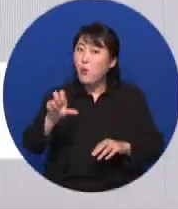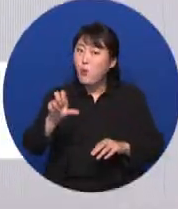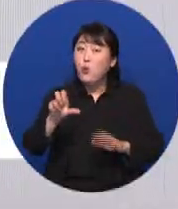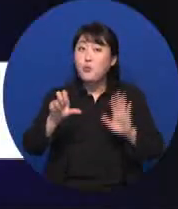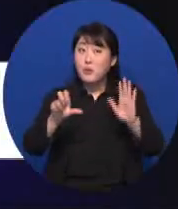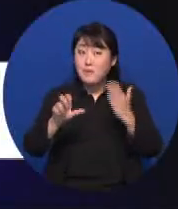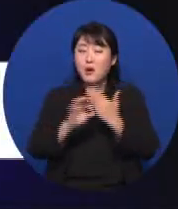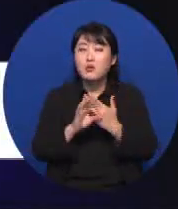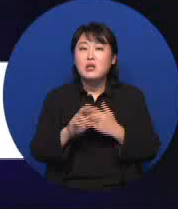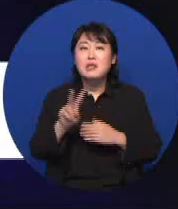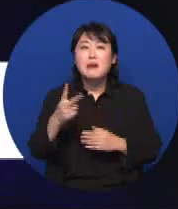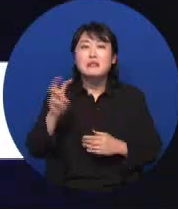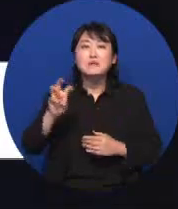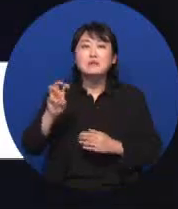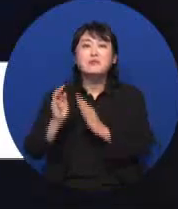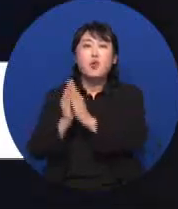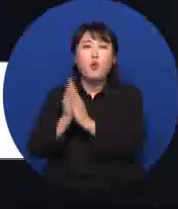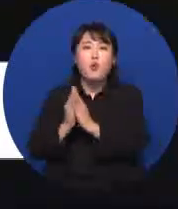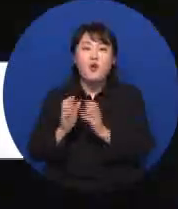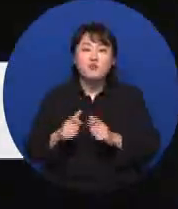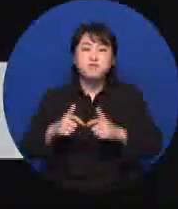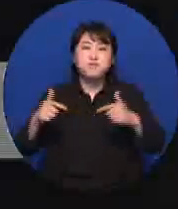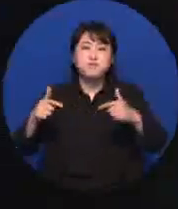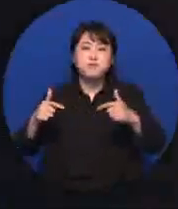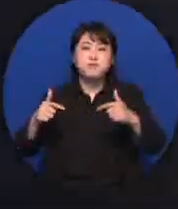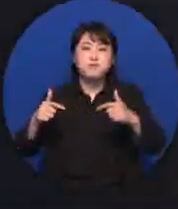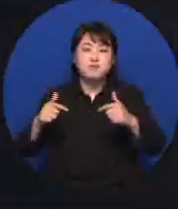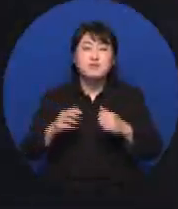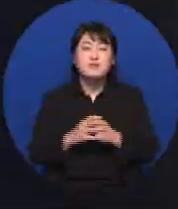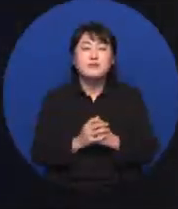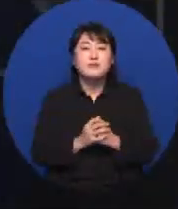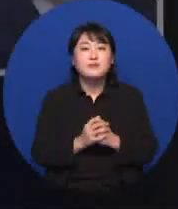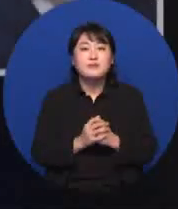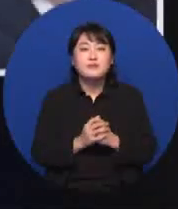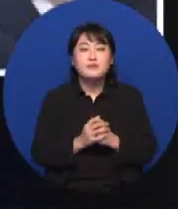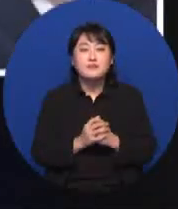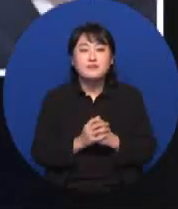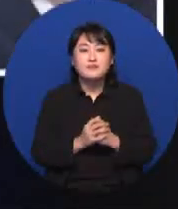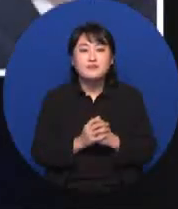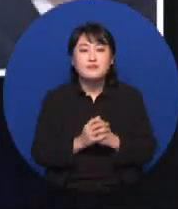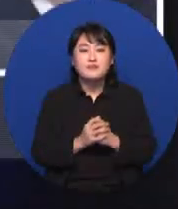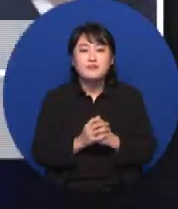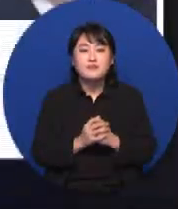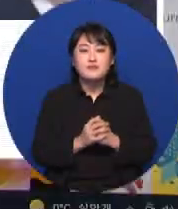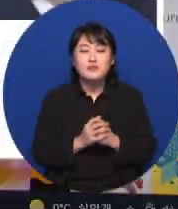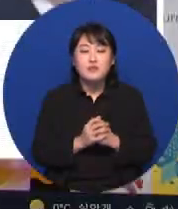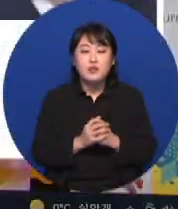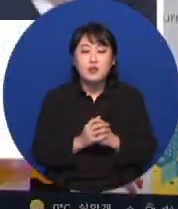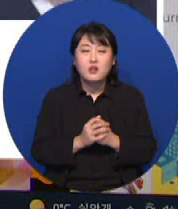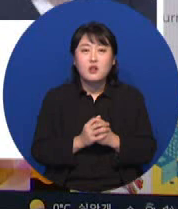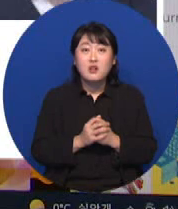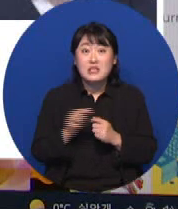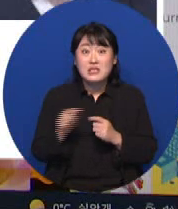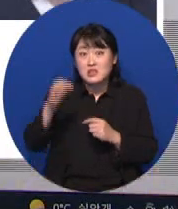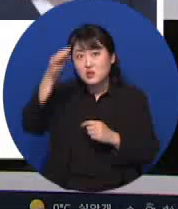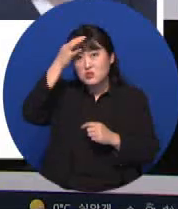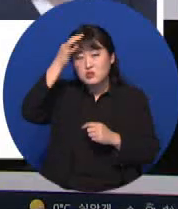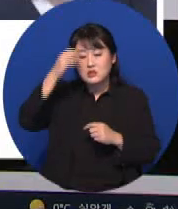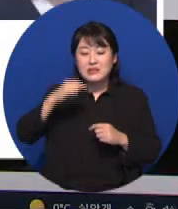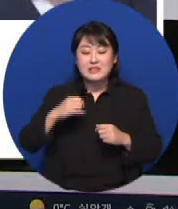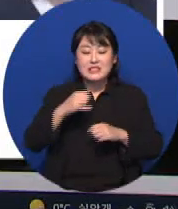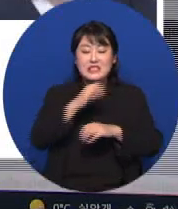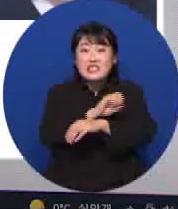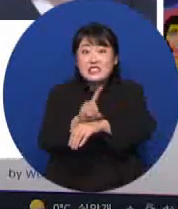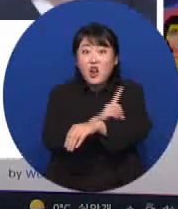쯤 230조 원까지 규모가 커질 것으로 전망합니다 그의 넵 티가 마치 그 디지털 세상에서 에 자기의